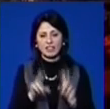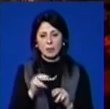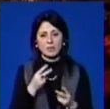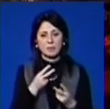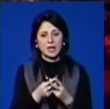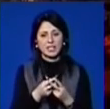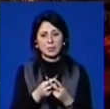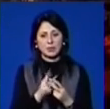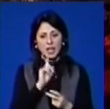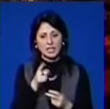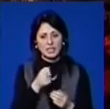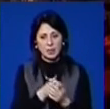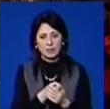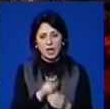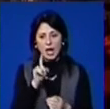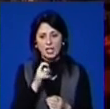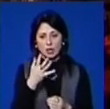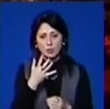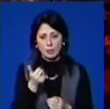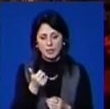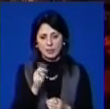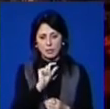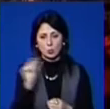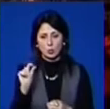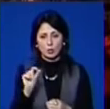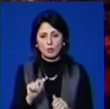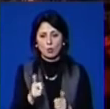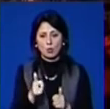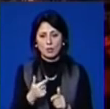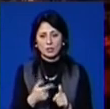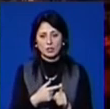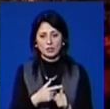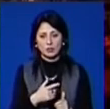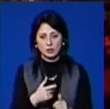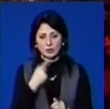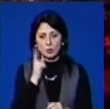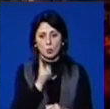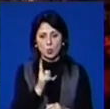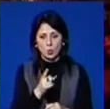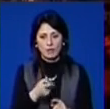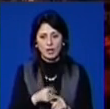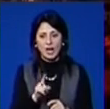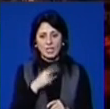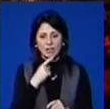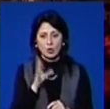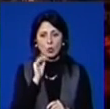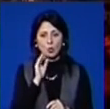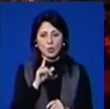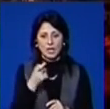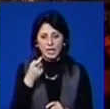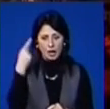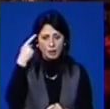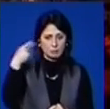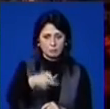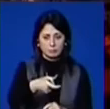ითვალისწინებს პატიმრობას საერთ წლამდე და 151-ე მუხლი, რომელიც გულისხმობს მუქარას. რადგანაც როდესაც